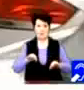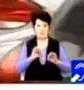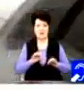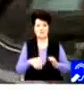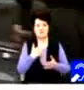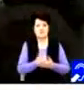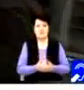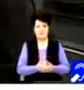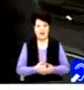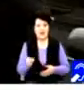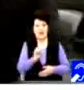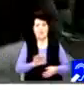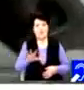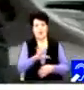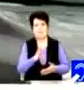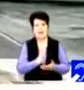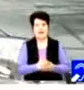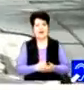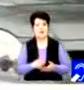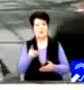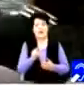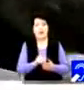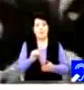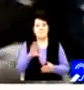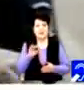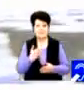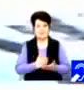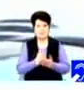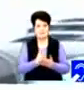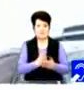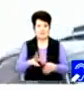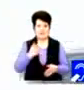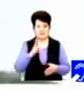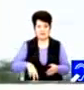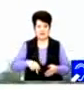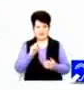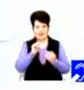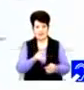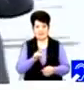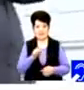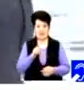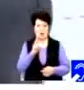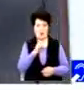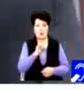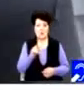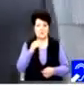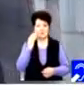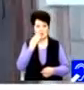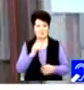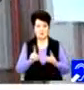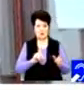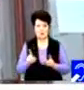european echipa de negociere are mandat clar de susținere pentru fosta șefă a direcției naționale Anticorupție din România în negocierile cu